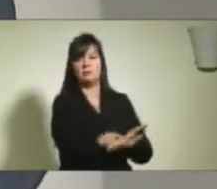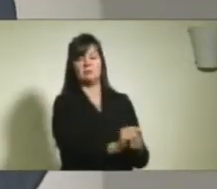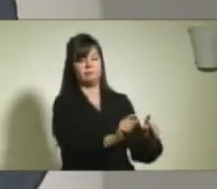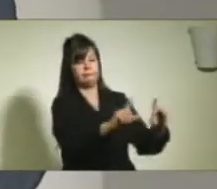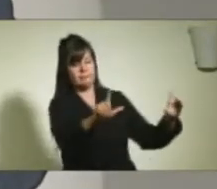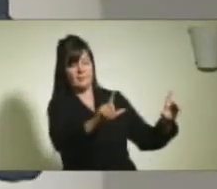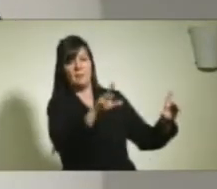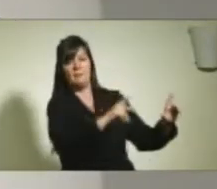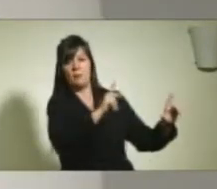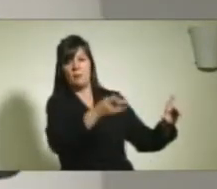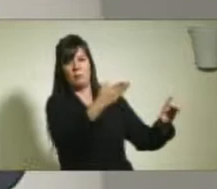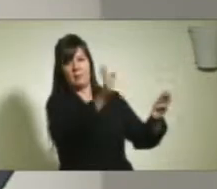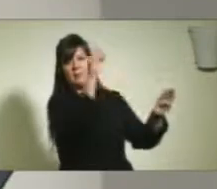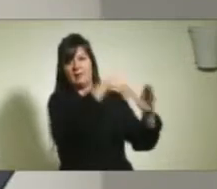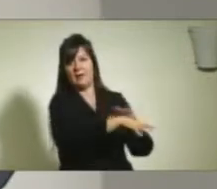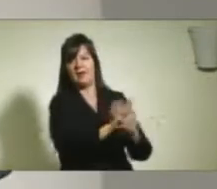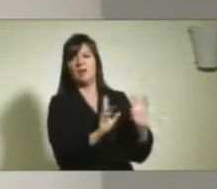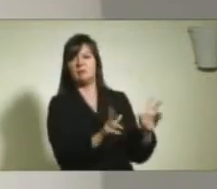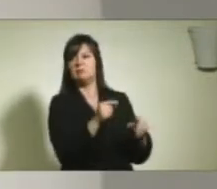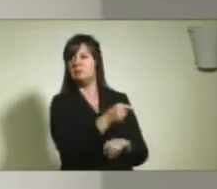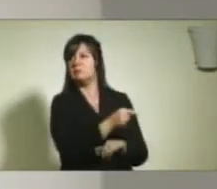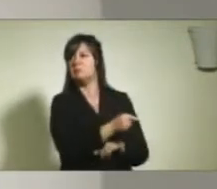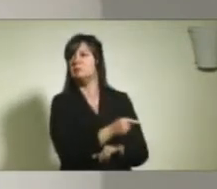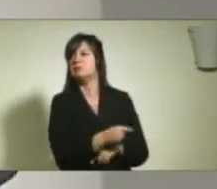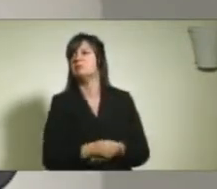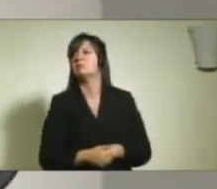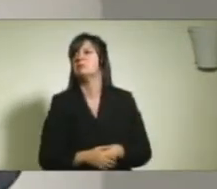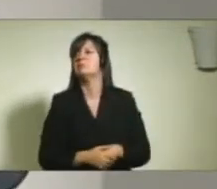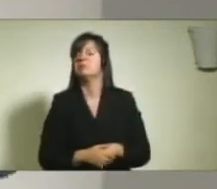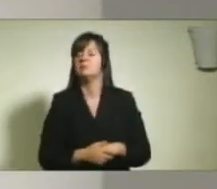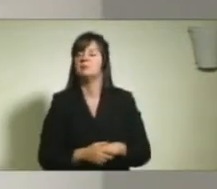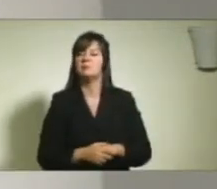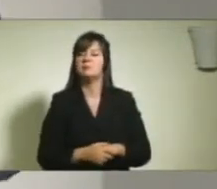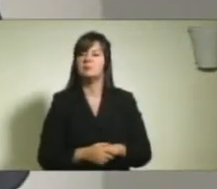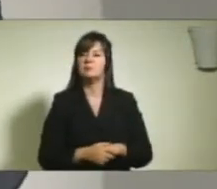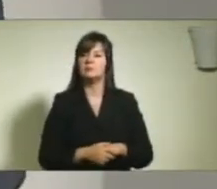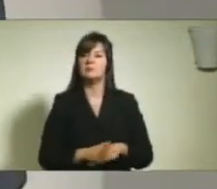PowerPoint, elles sont là et probablement qu'avec ce qui va sortir